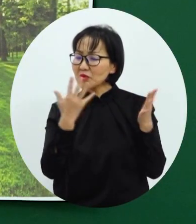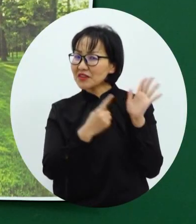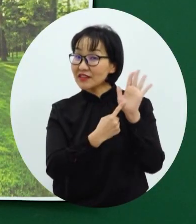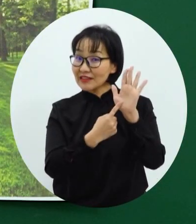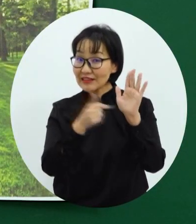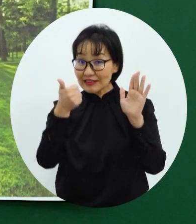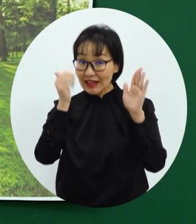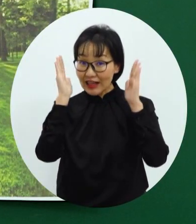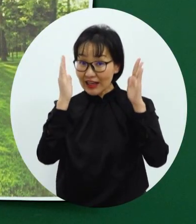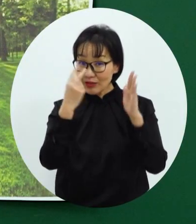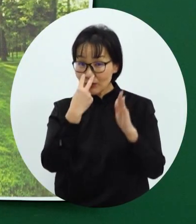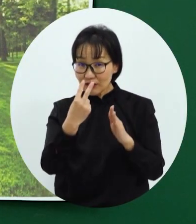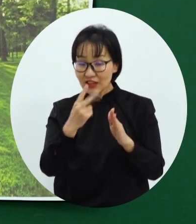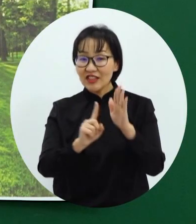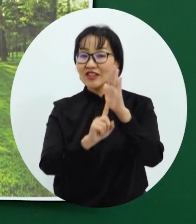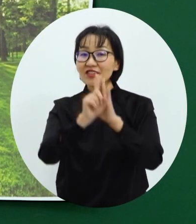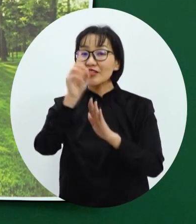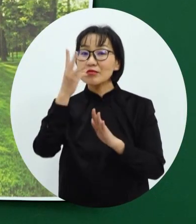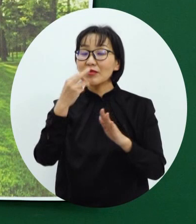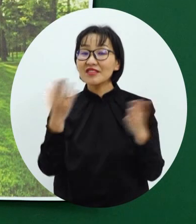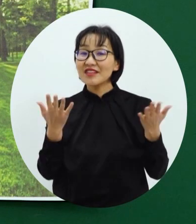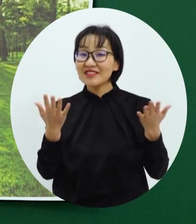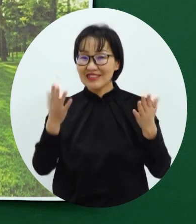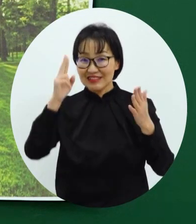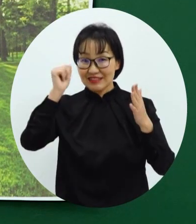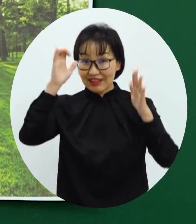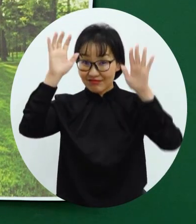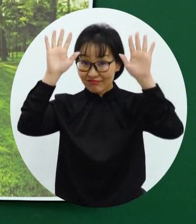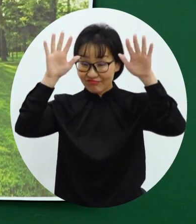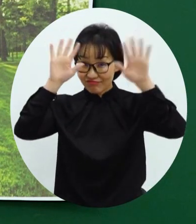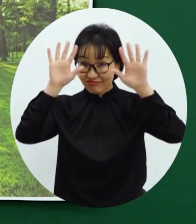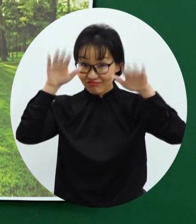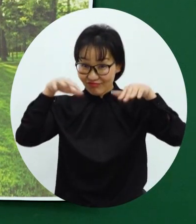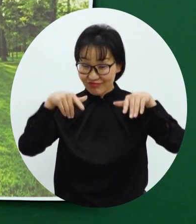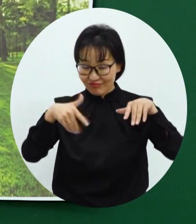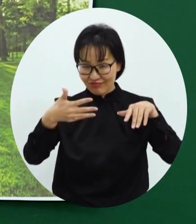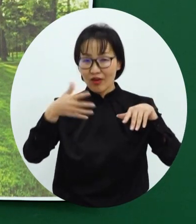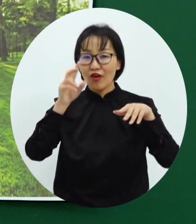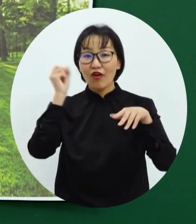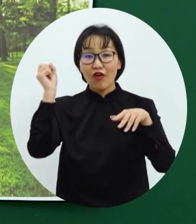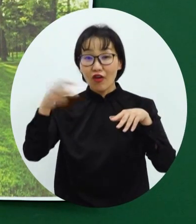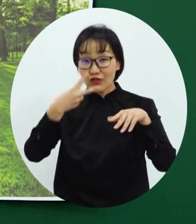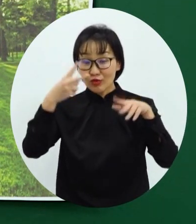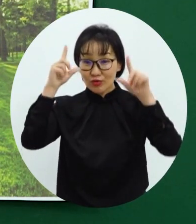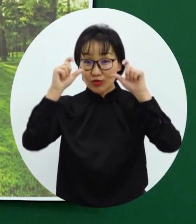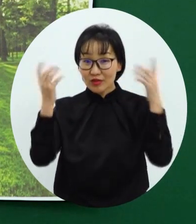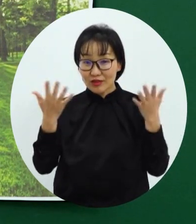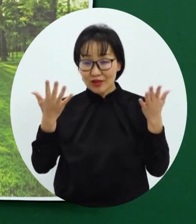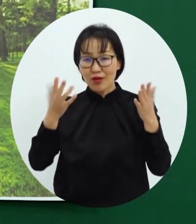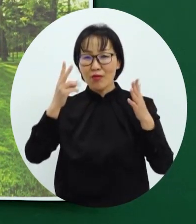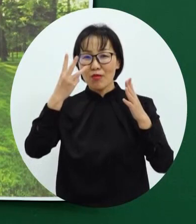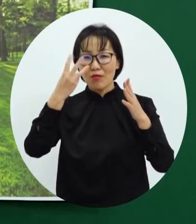үзээрэй. За, эхний зураг маань цасаар, мод маань цасаар хучигдсан. Хоёр дахь зураг маань модны цасны